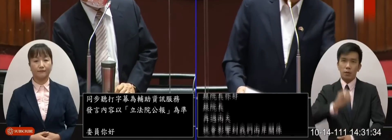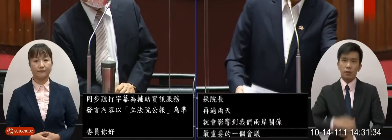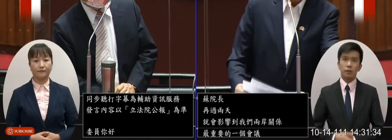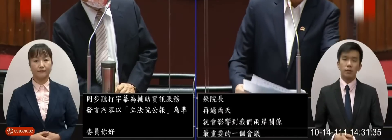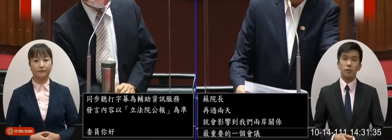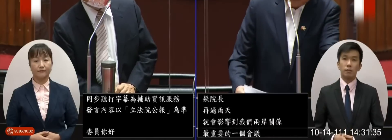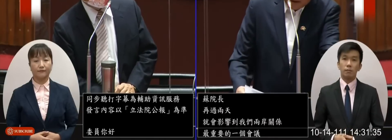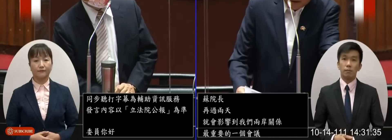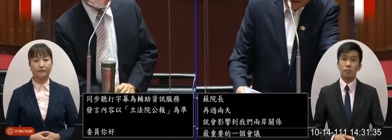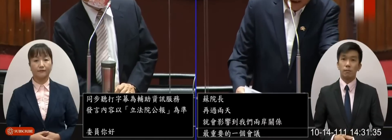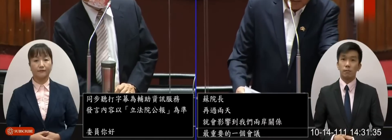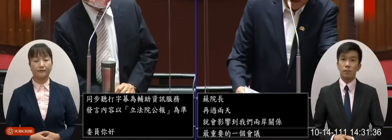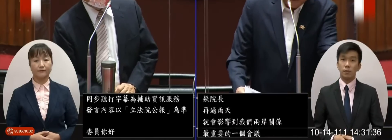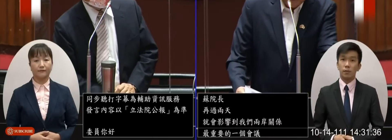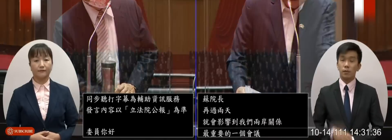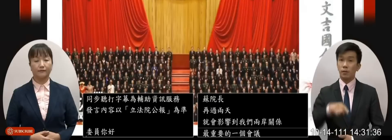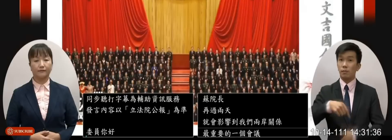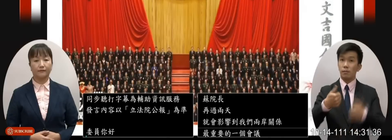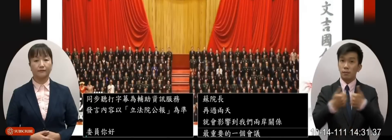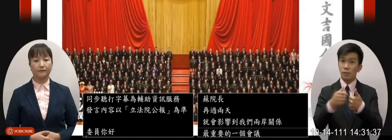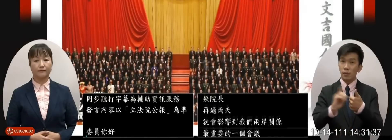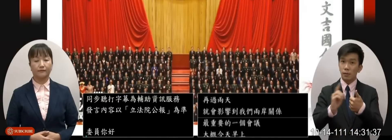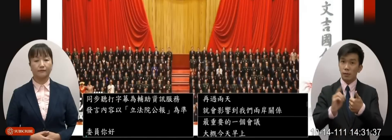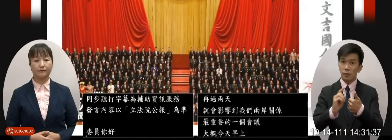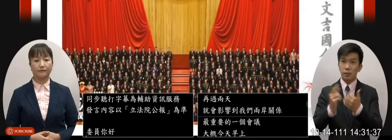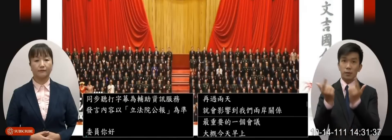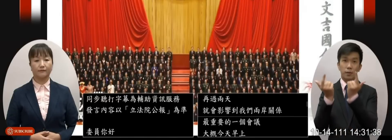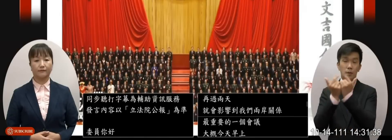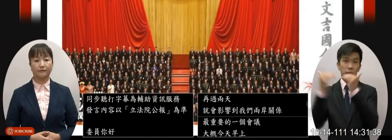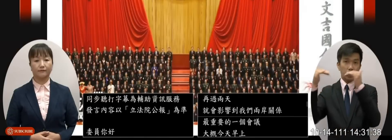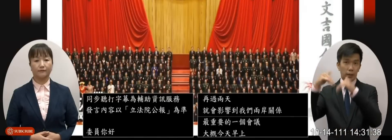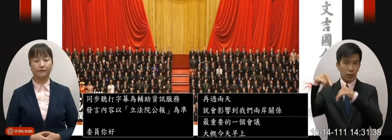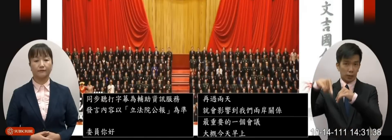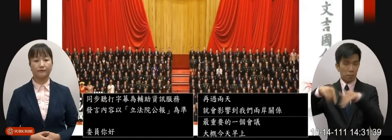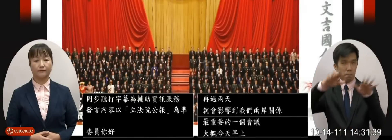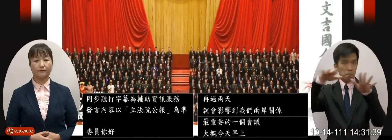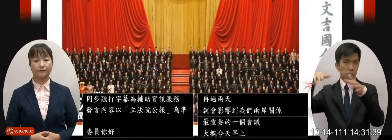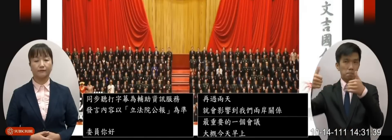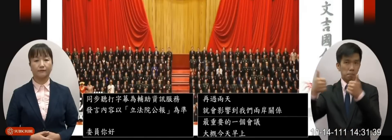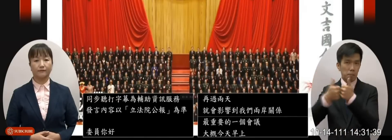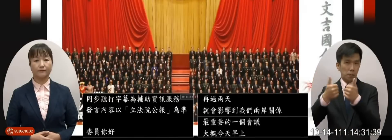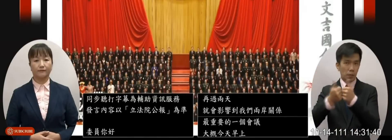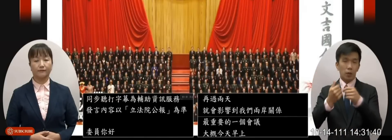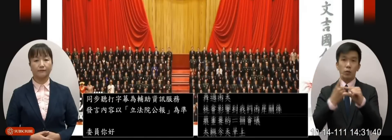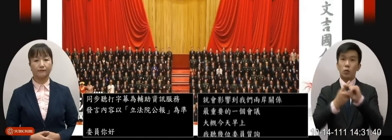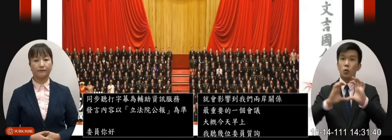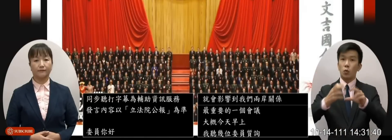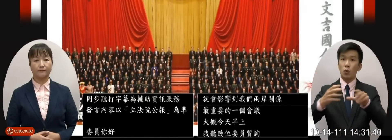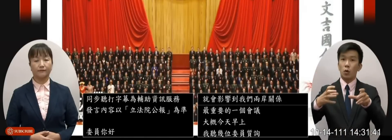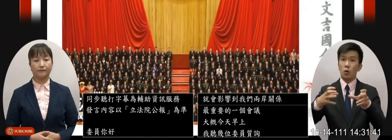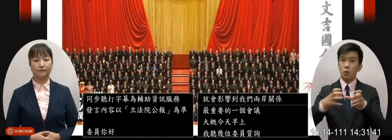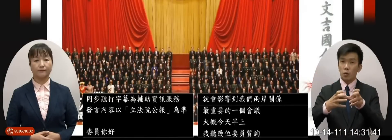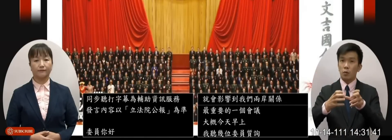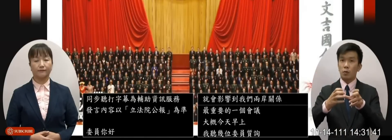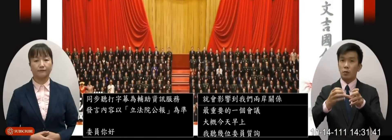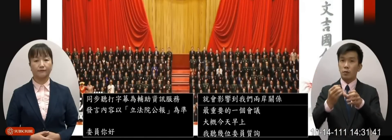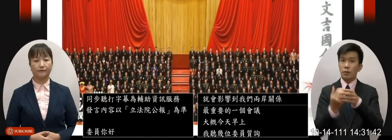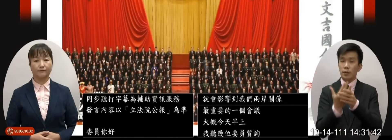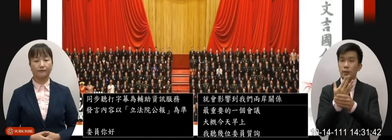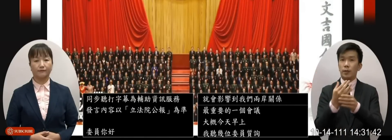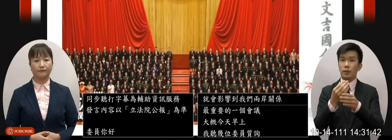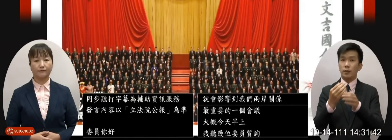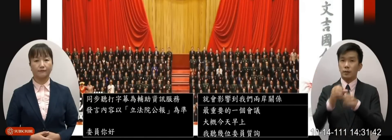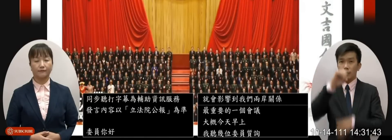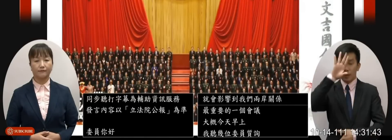是在北京呢，将会召开中国共产党第20次的全国代表大